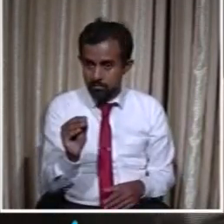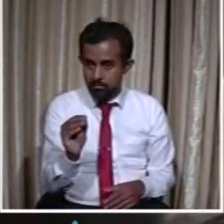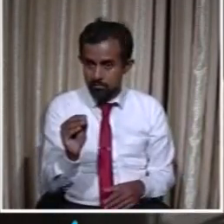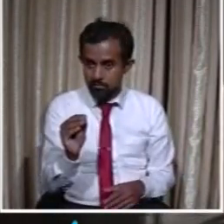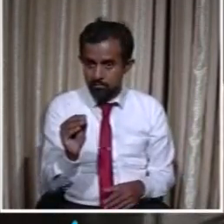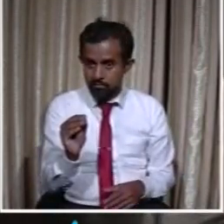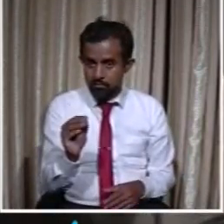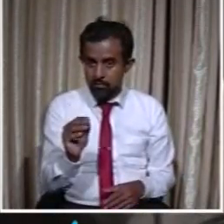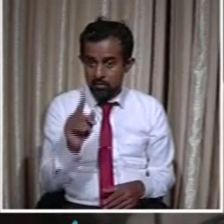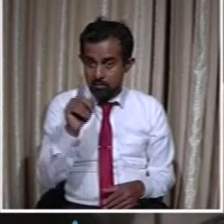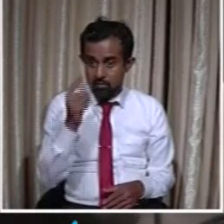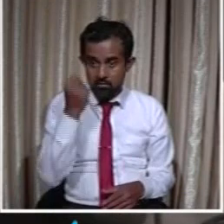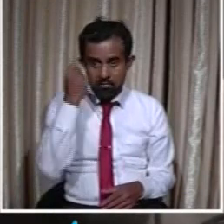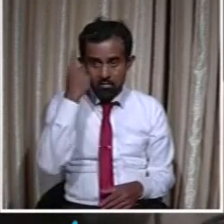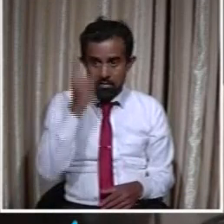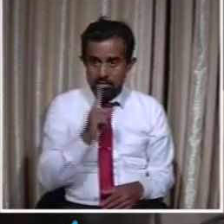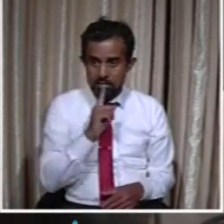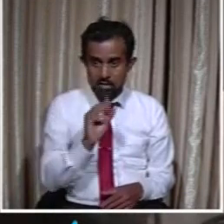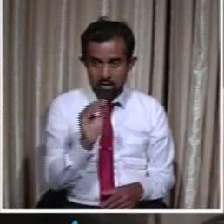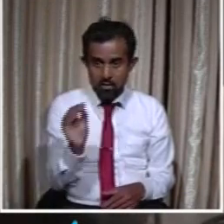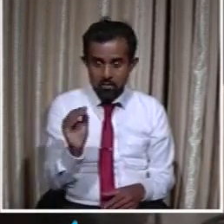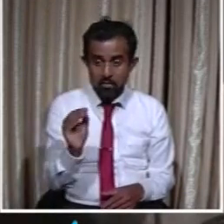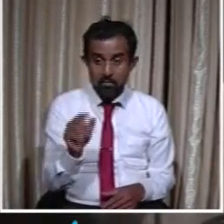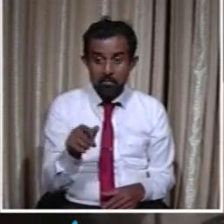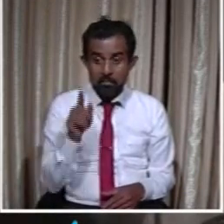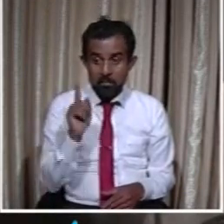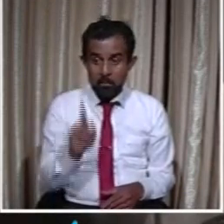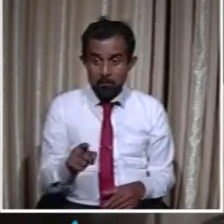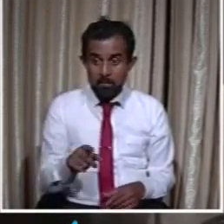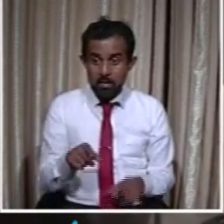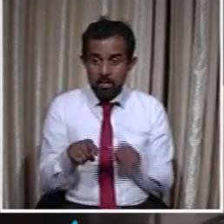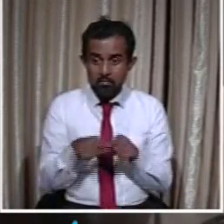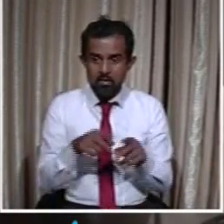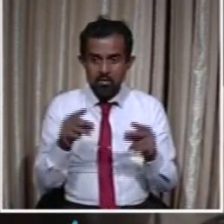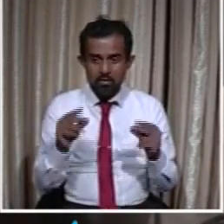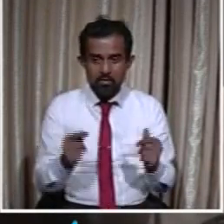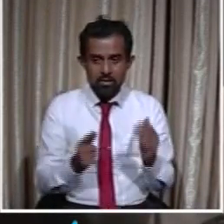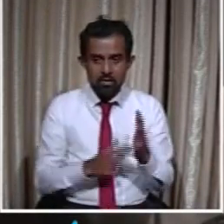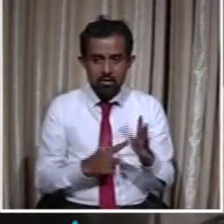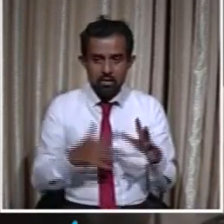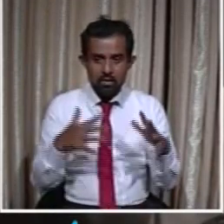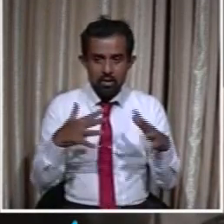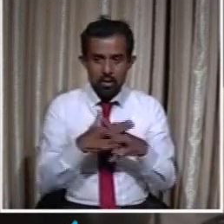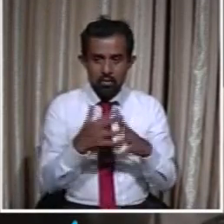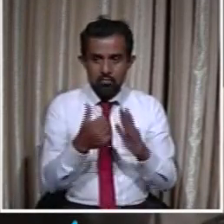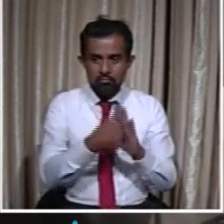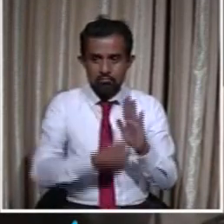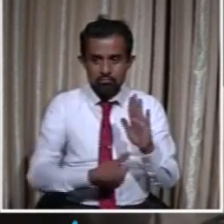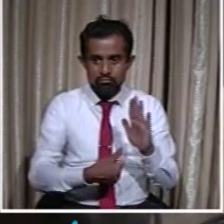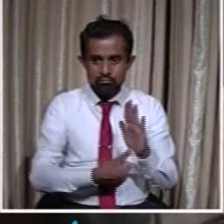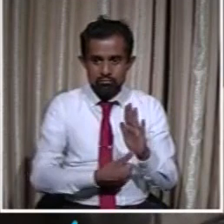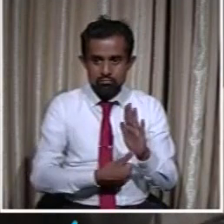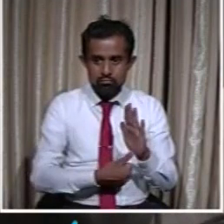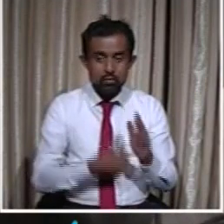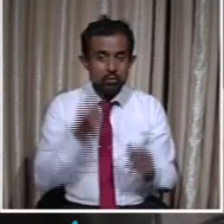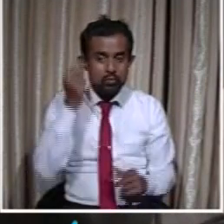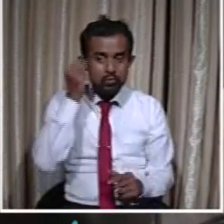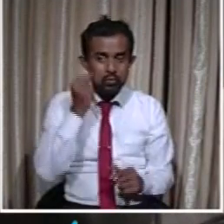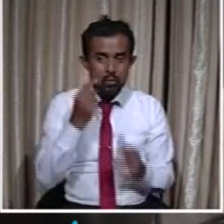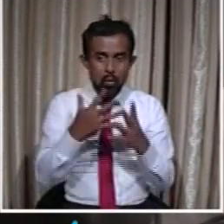விரும்புகின்றேன். இப்படியான அவசர கால தடை சட்டம் பயங்கரவாத தடை சட்டம் இந்த நாட்டில் இருக்கின்ற போது